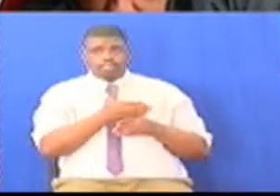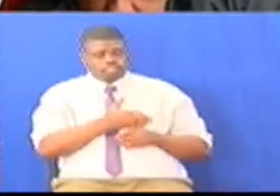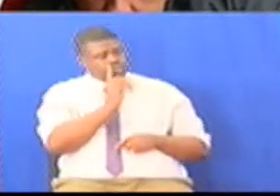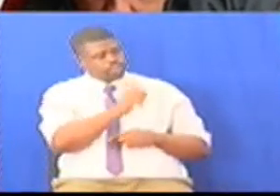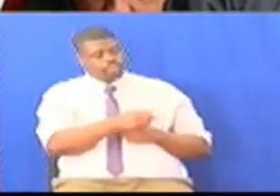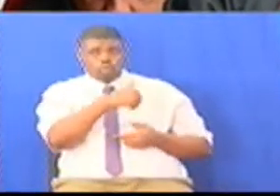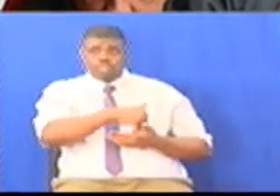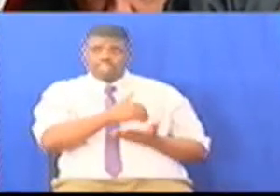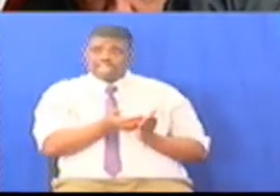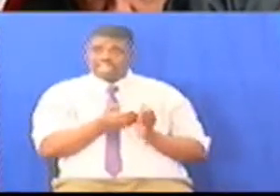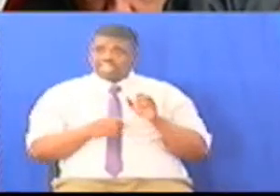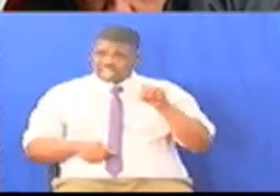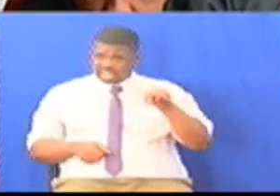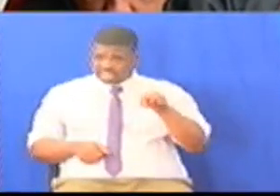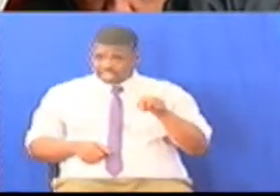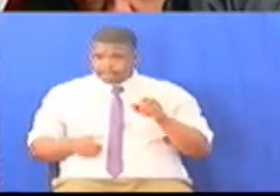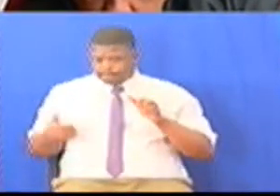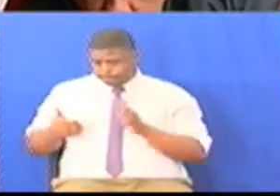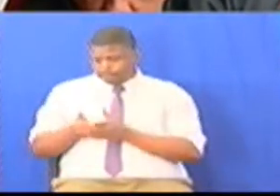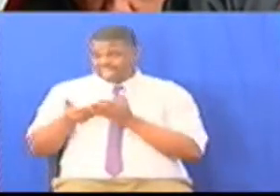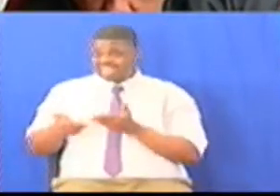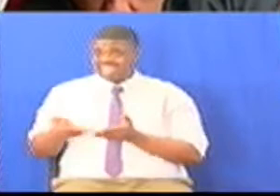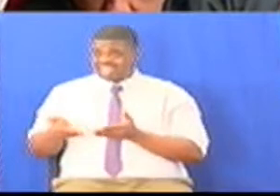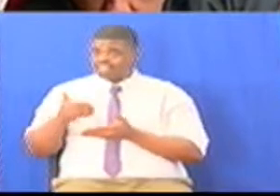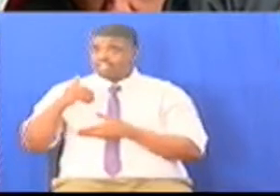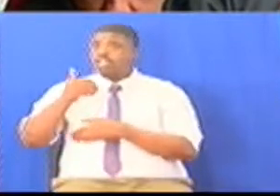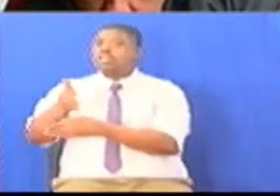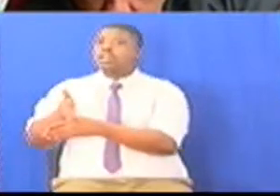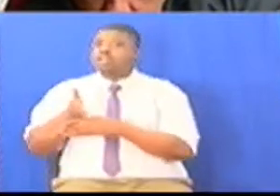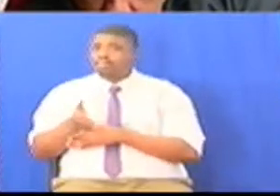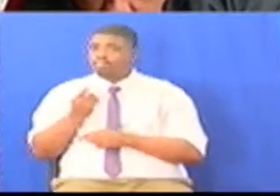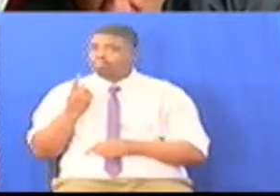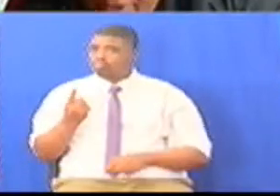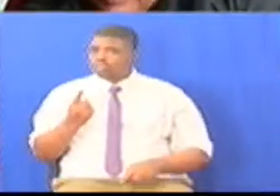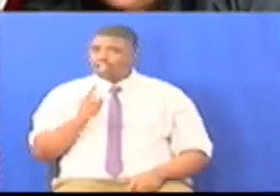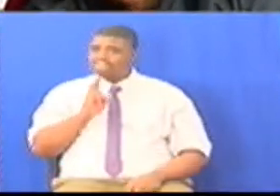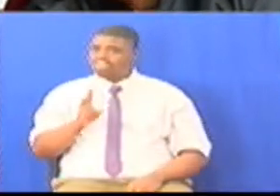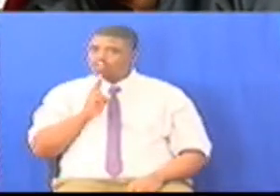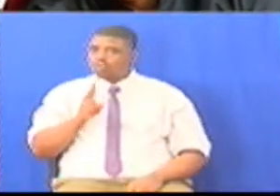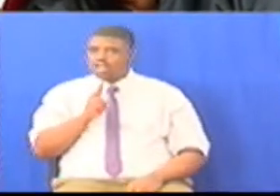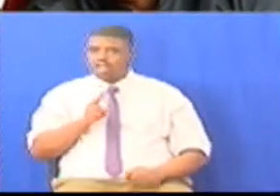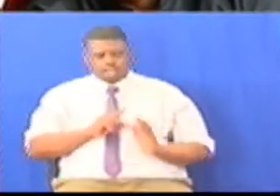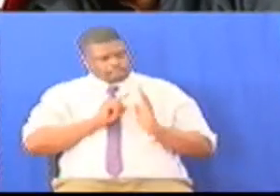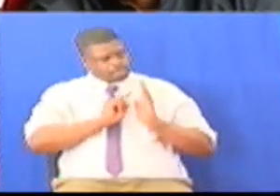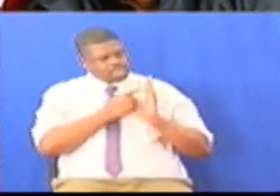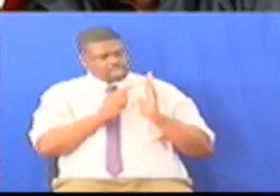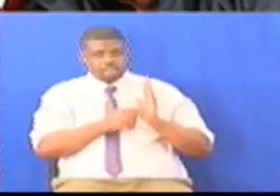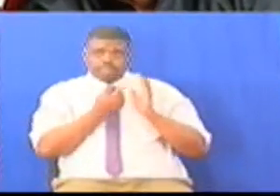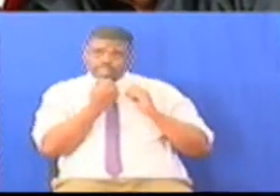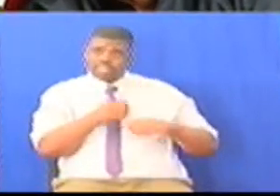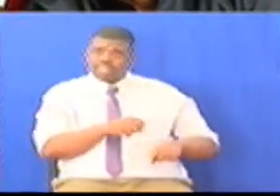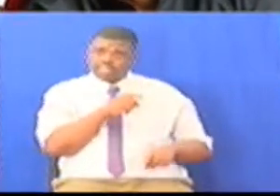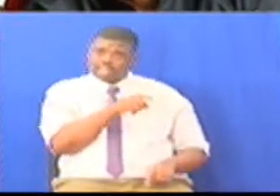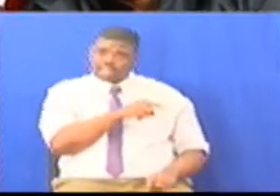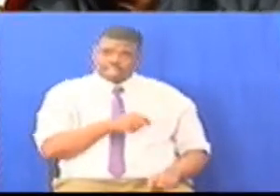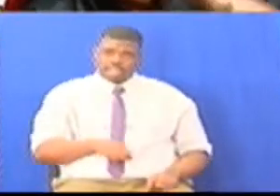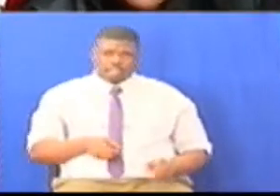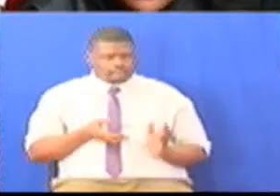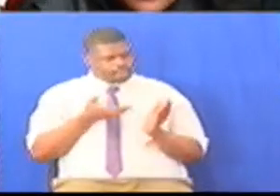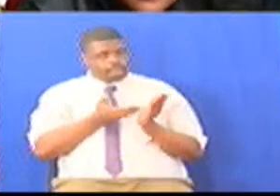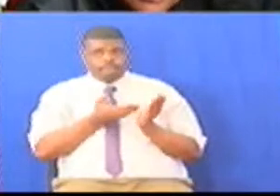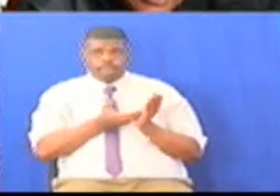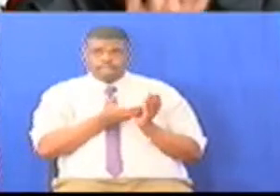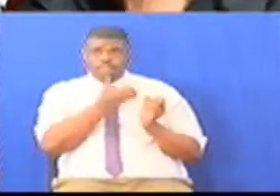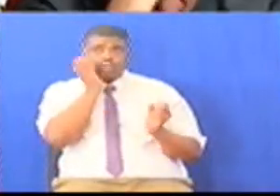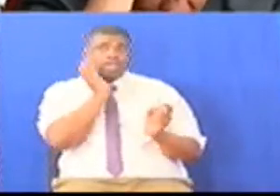hiyo, ambapo hadi hivi sasa ni kampuni moja tu ya Vodacom iliyoweza kutimiza masharti hayo. Mapendekezo katika mswada huu